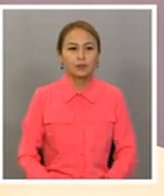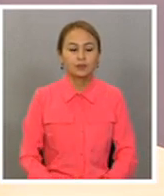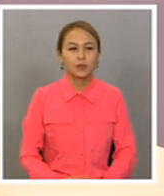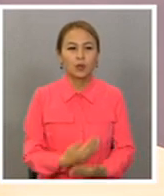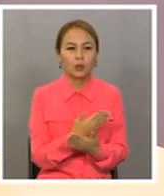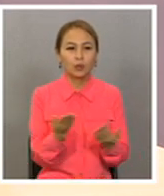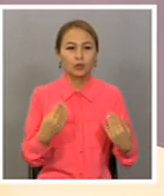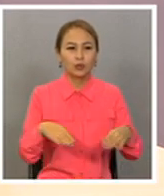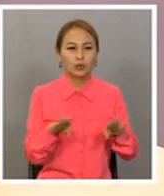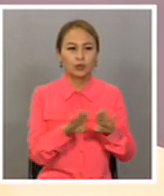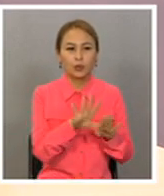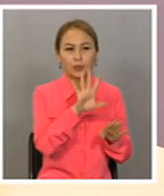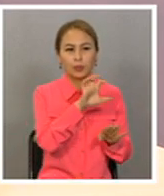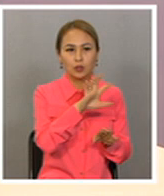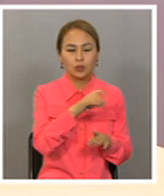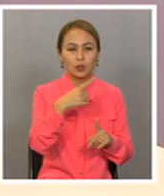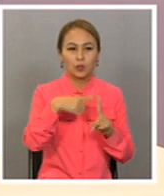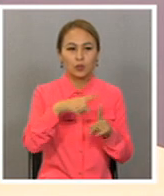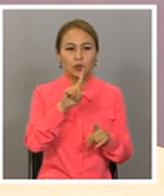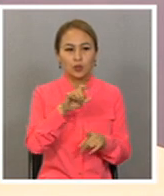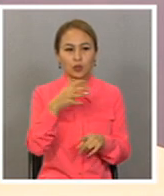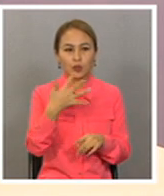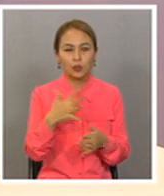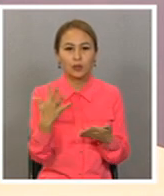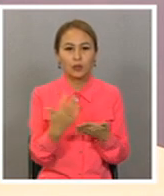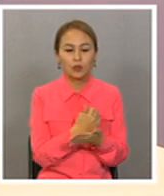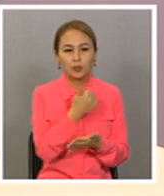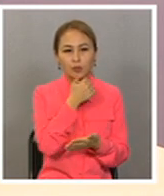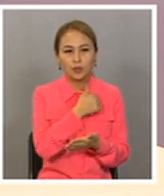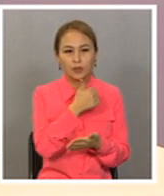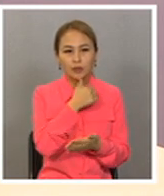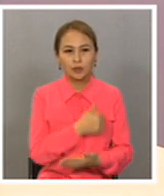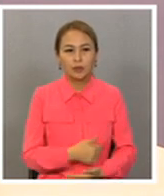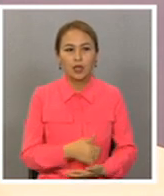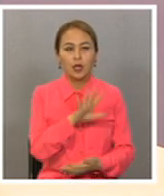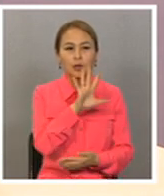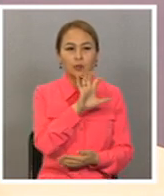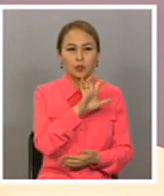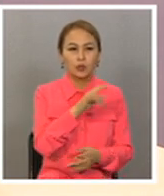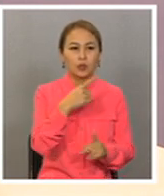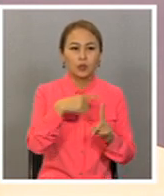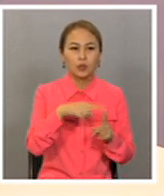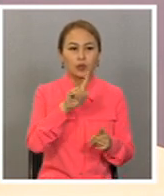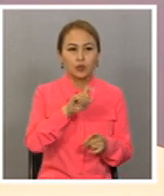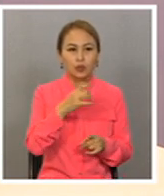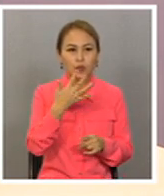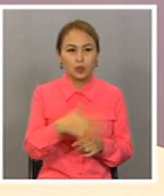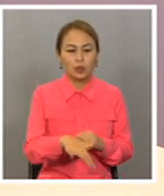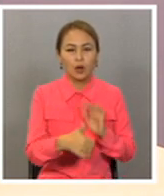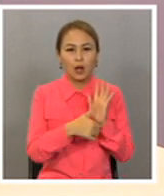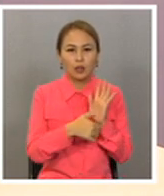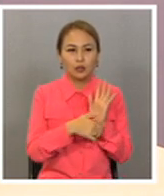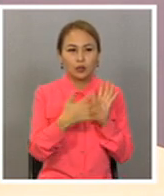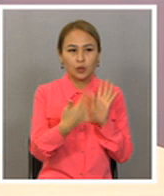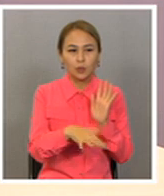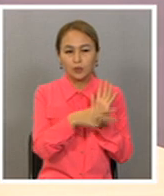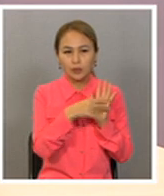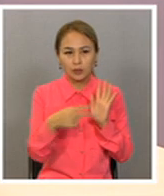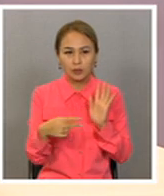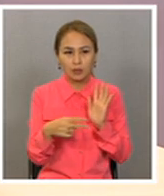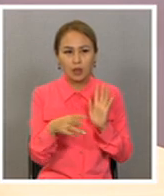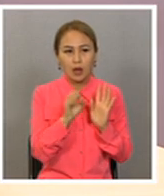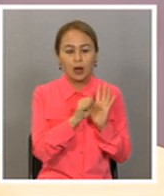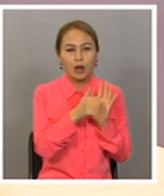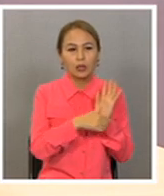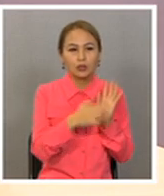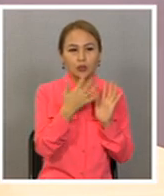үшін 500 бен 150-дің қосындысын табайық. 500-ге 150-ді қоссақ 650-ге тең.